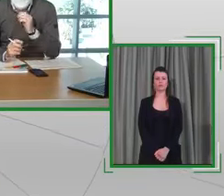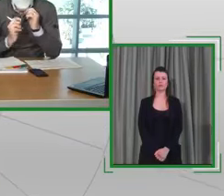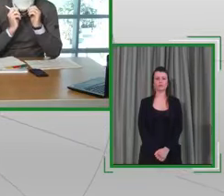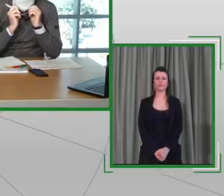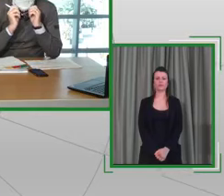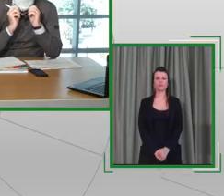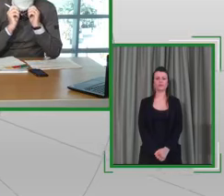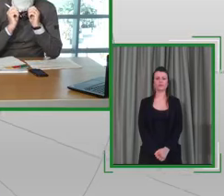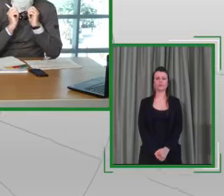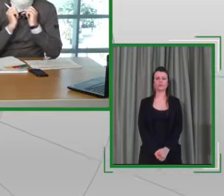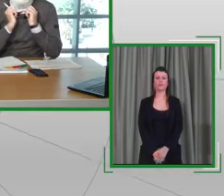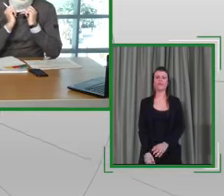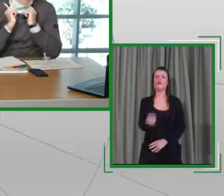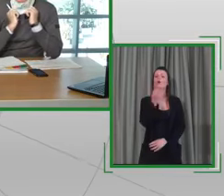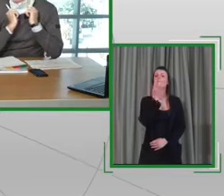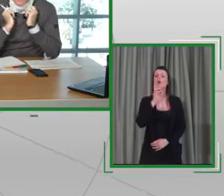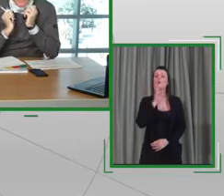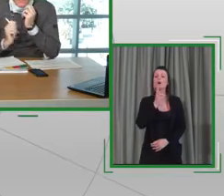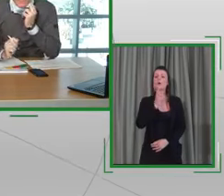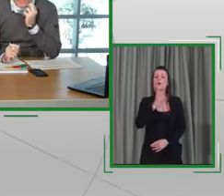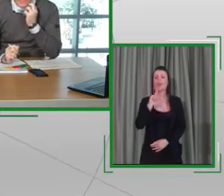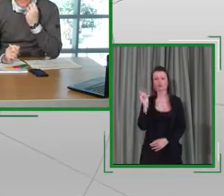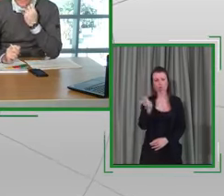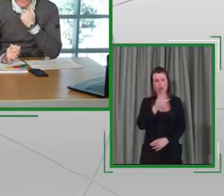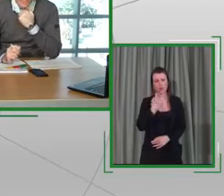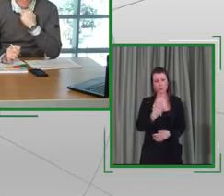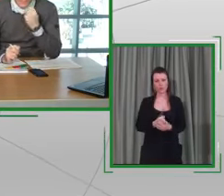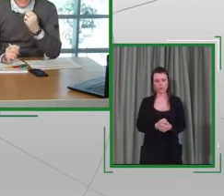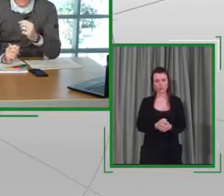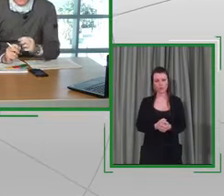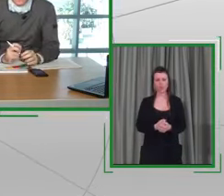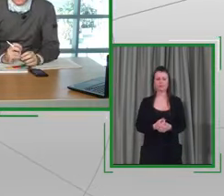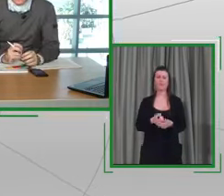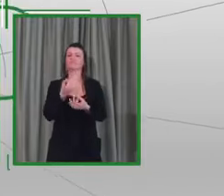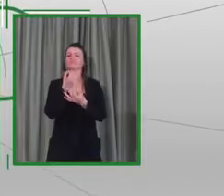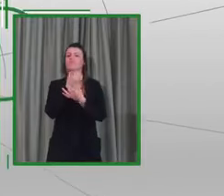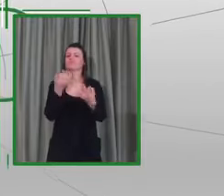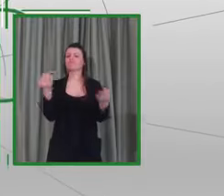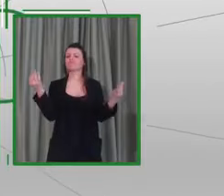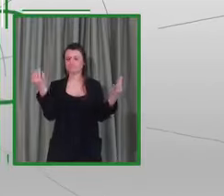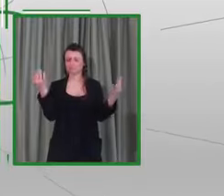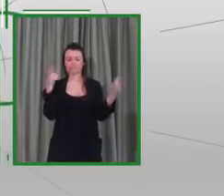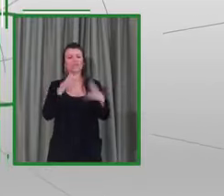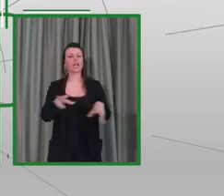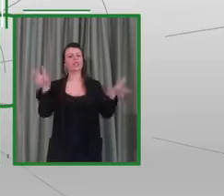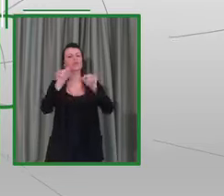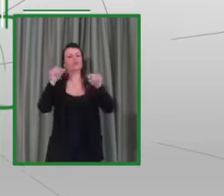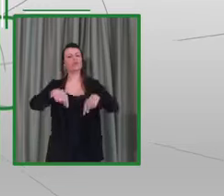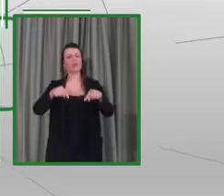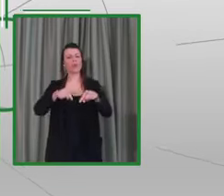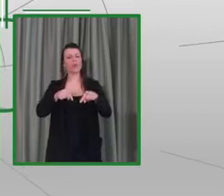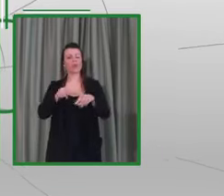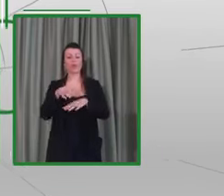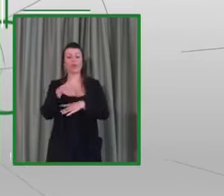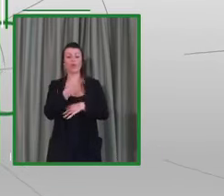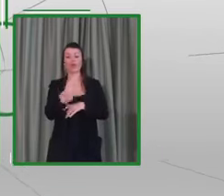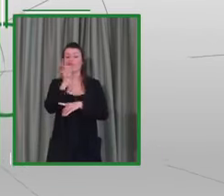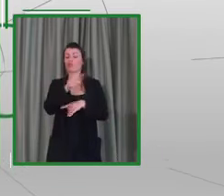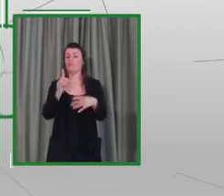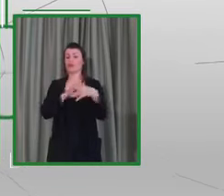buon pomeriggio a tutti ben ritrovati in questa vigilia di pasqua siamo qui io el